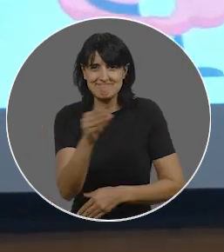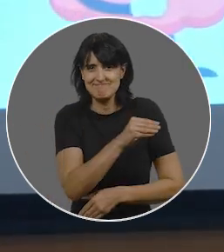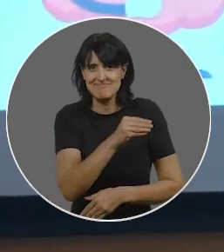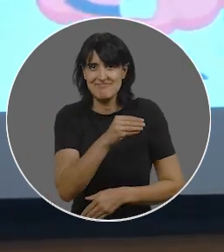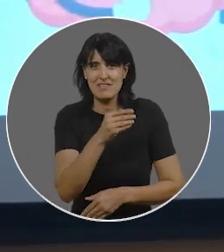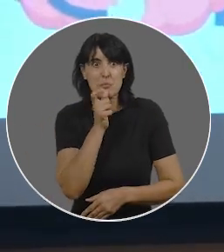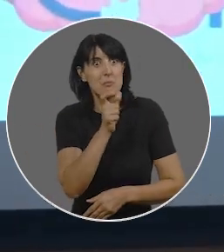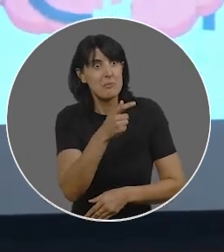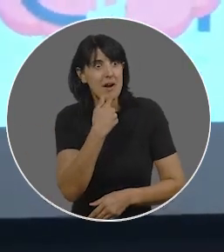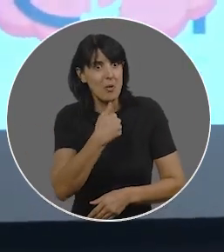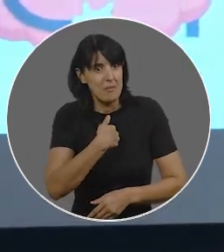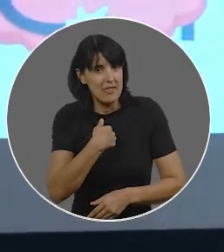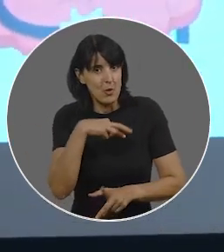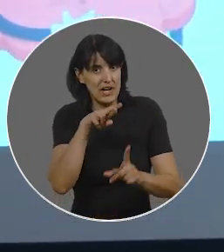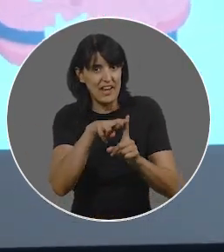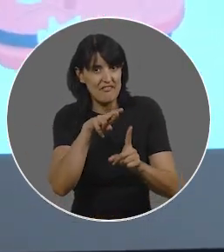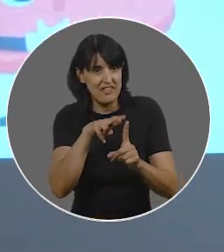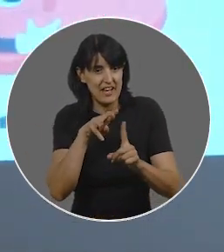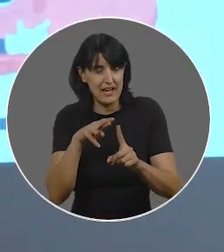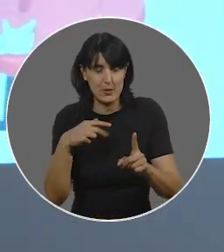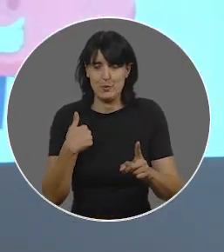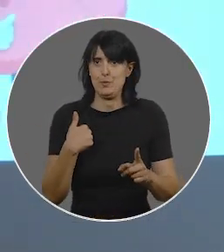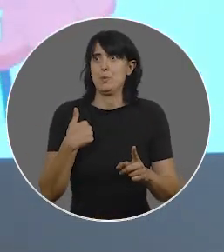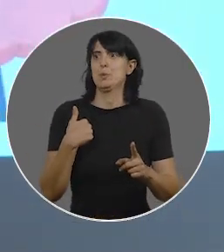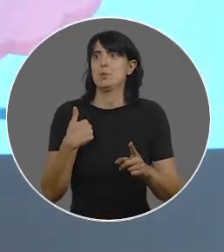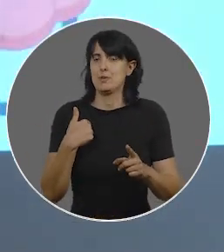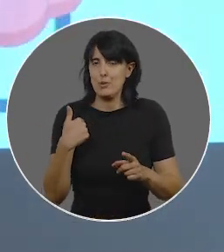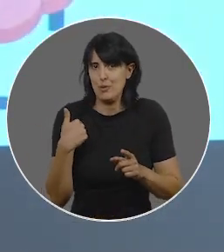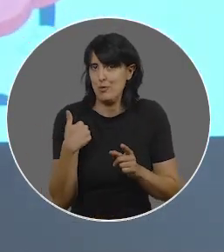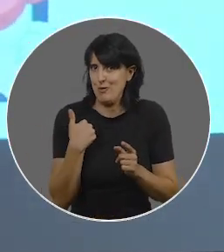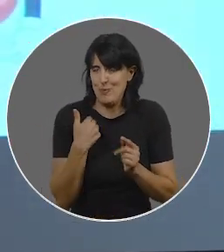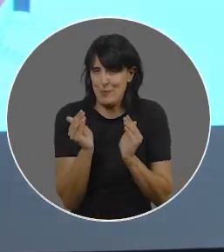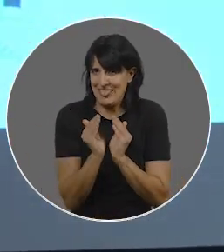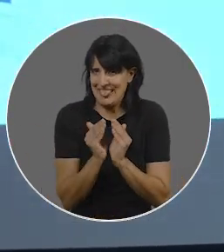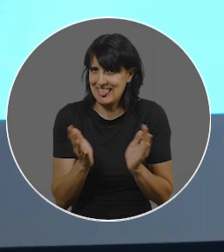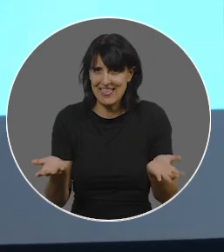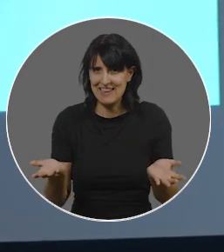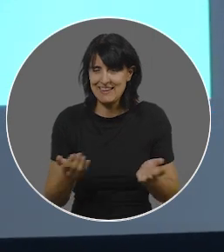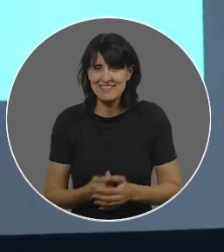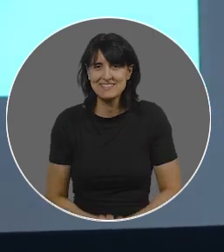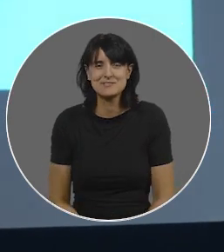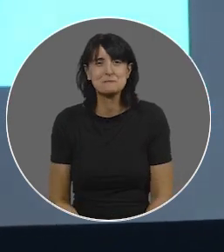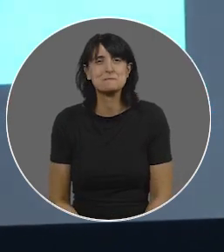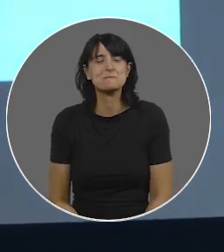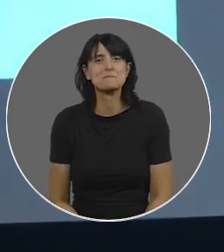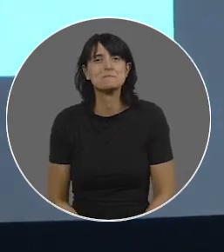gràcies a tots, sobretot per lo de referents, m'ha encantat. Vull dir, jo amb totes aquestes persones soc molt petita.